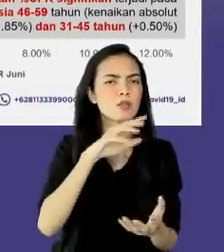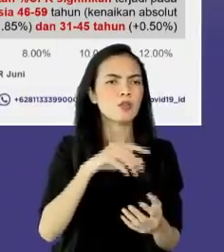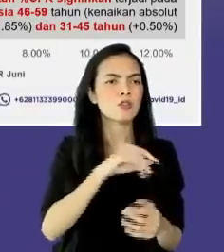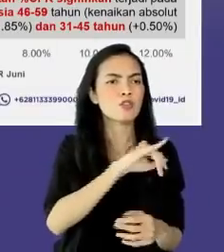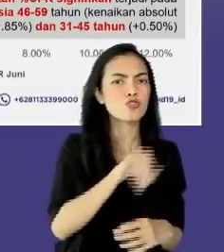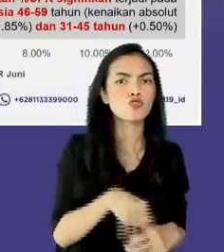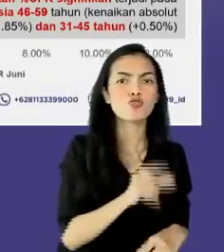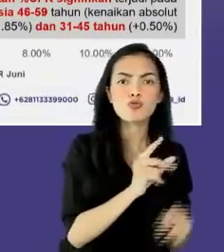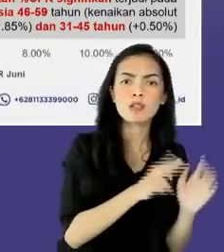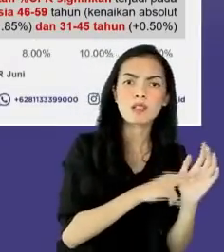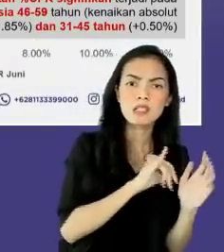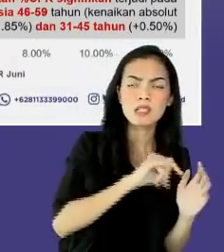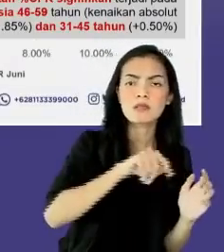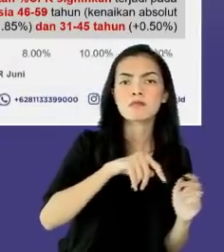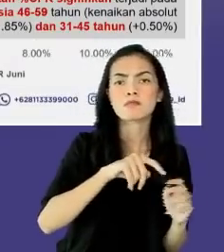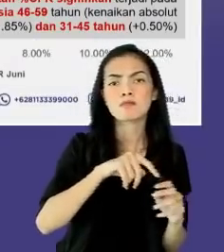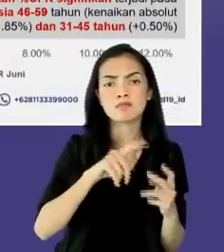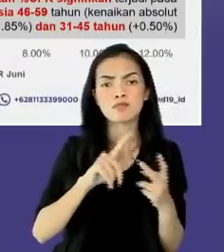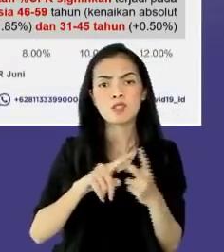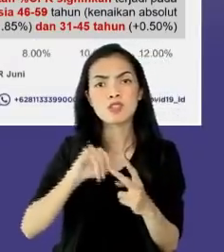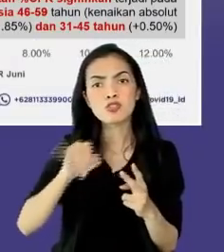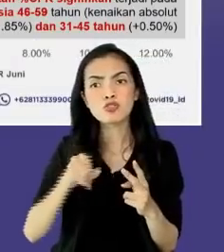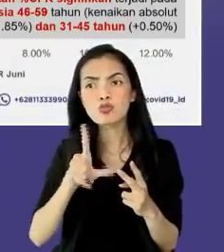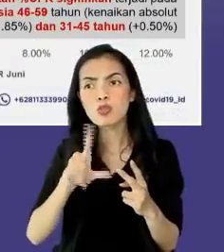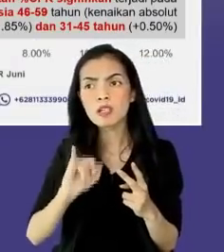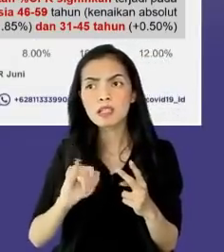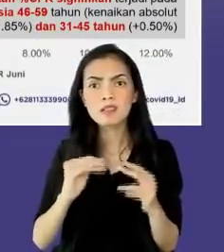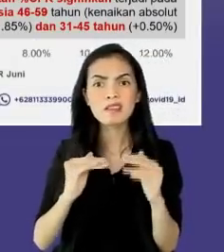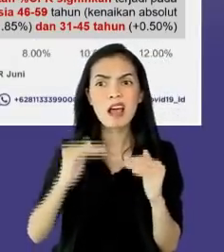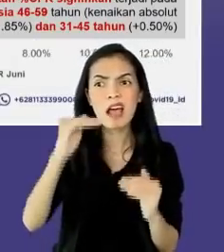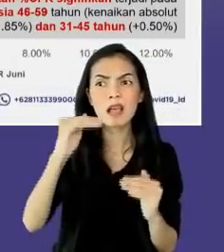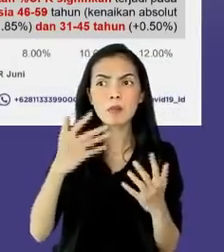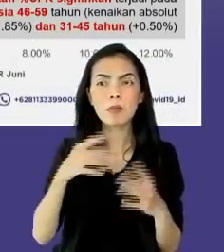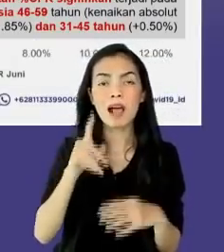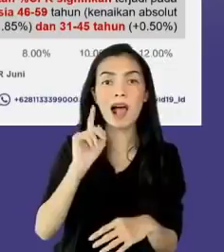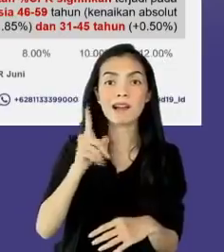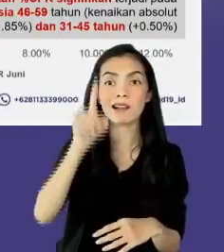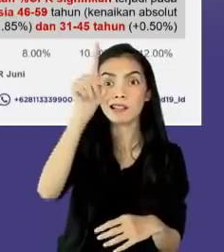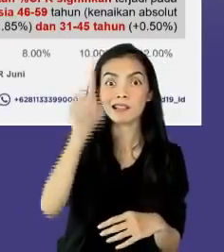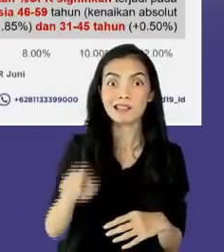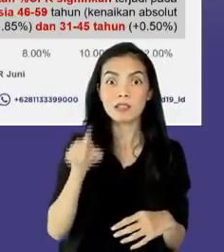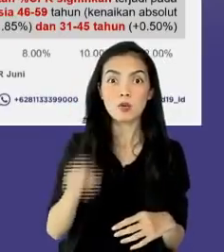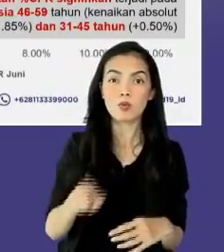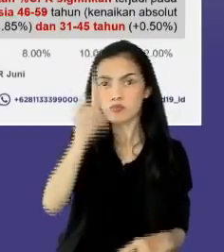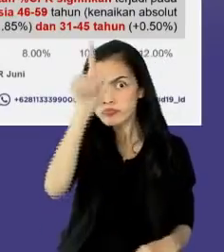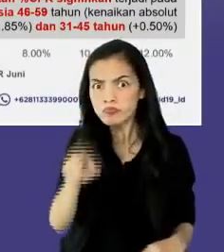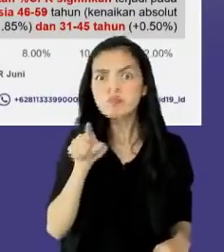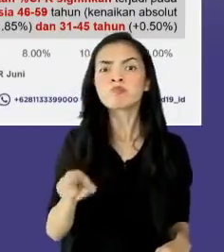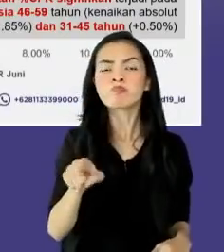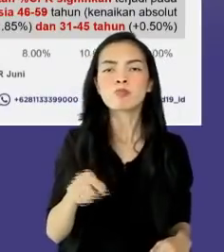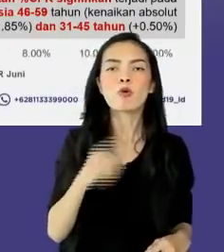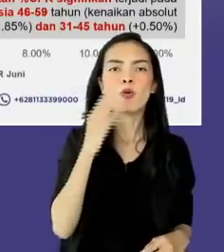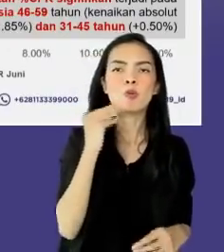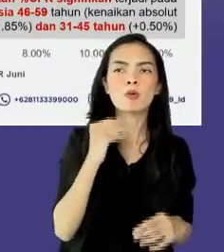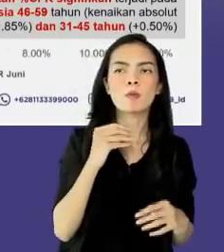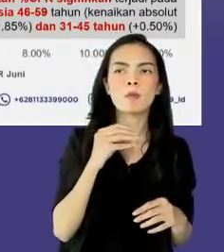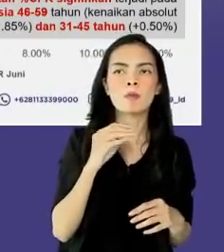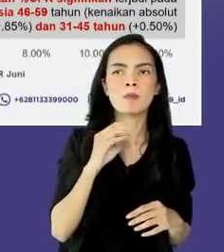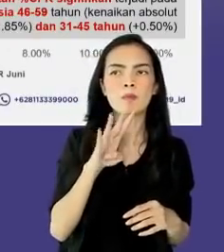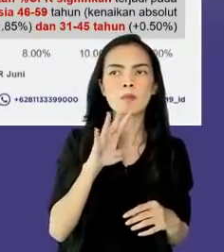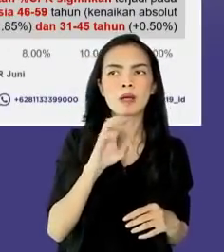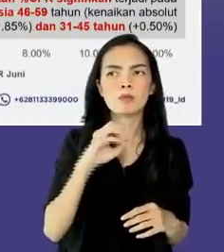Juni versus Juli gitu ya untuk masing-masing kelompok umur. Saya kasih tanda seru di sana. Kenapa? Untuk usia 60 tahun kenaikannya